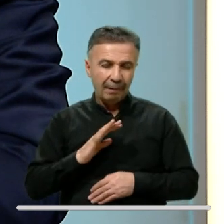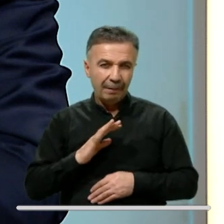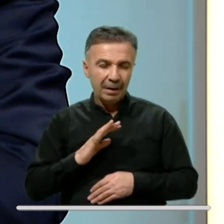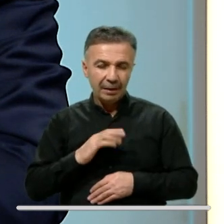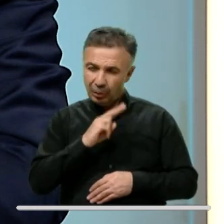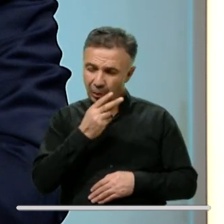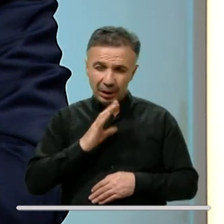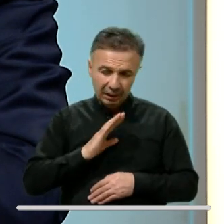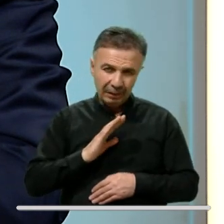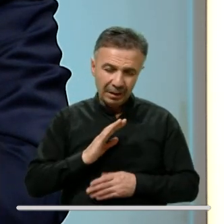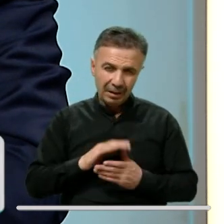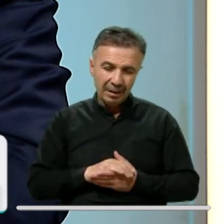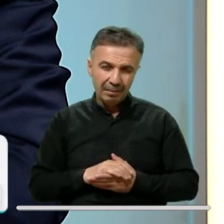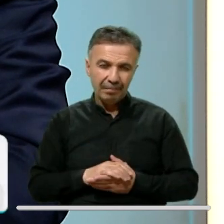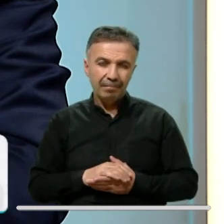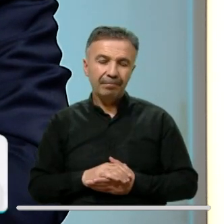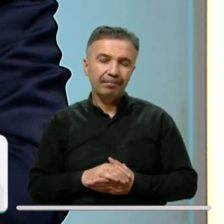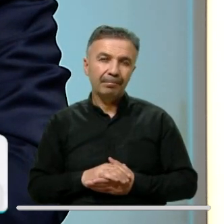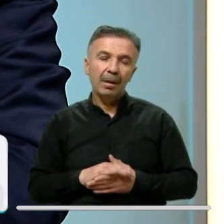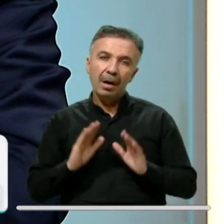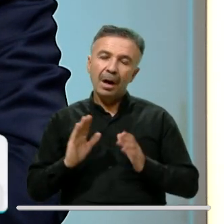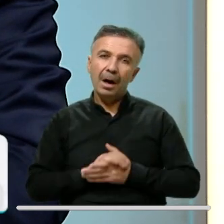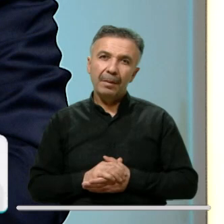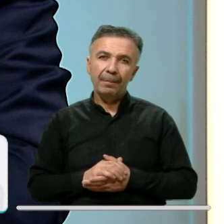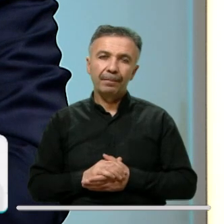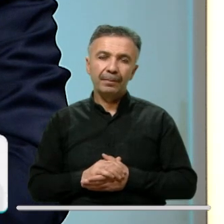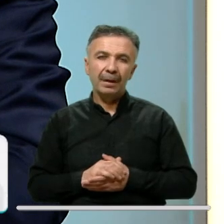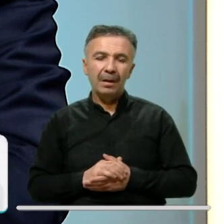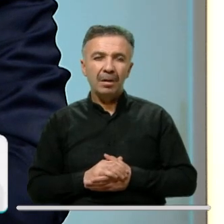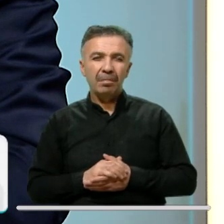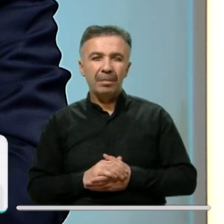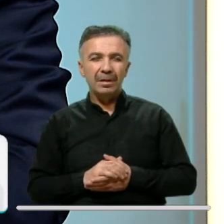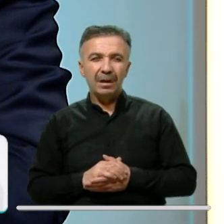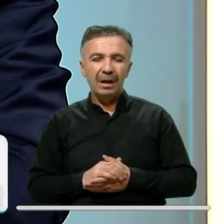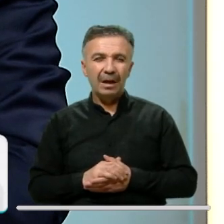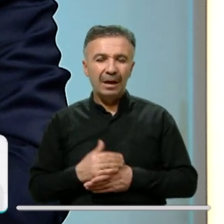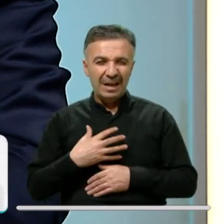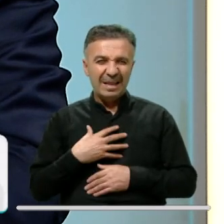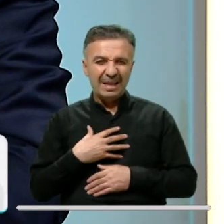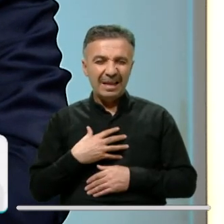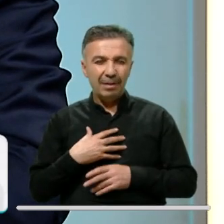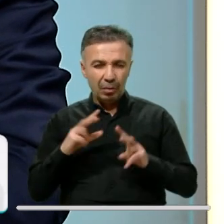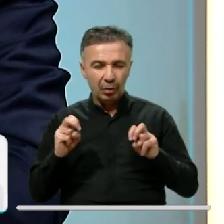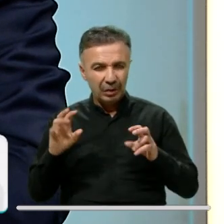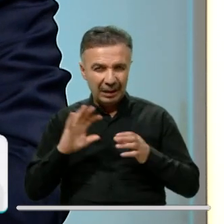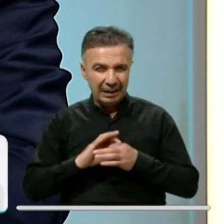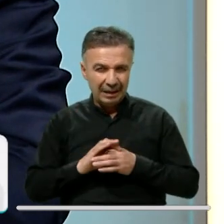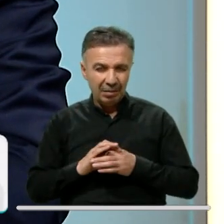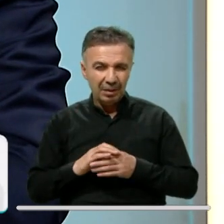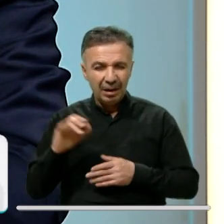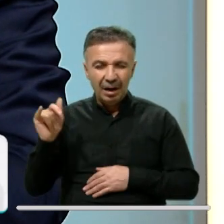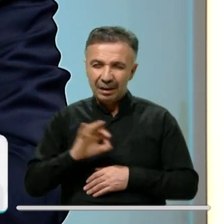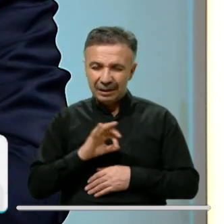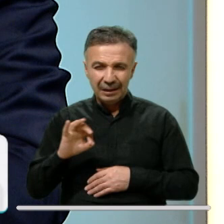bir vebal vardır gayrimüslim de olsa. Ama dini saiklerle bunlara kızıyorsa mesela onlar